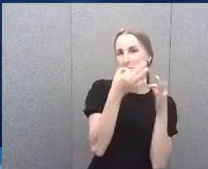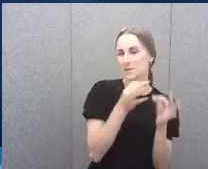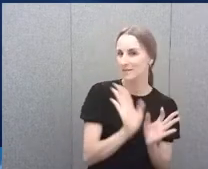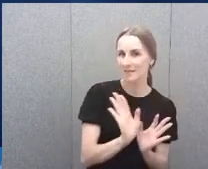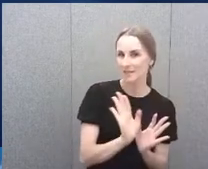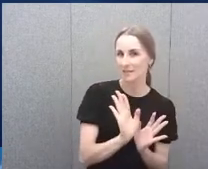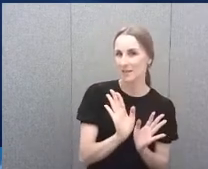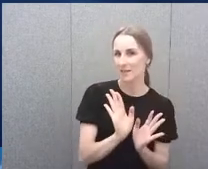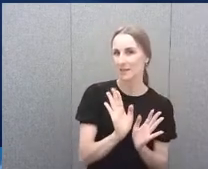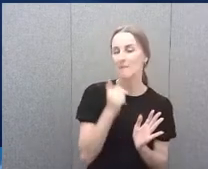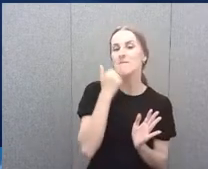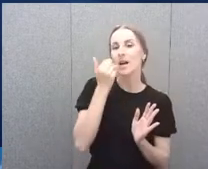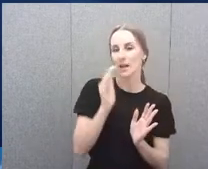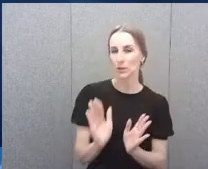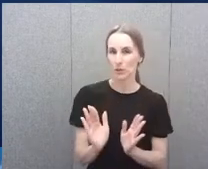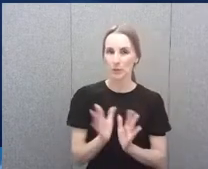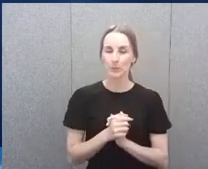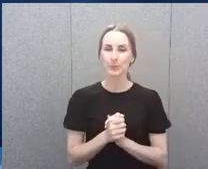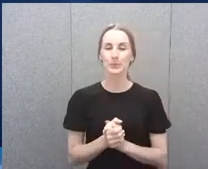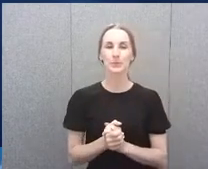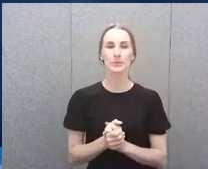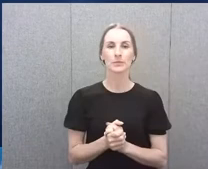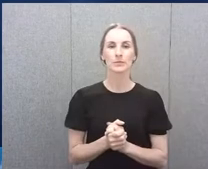много времени, но я хочу что